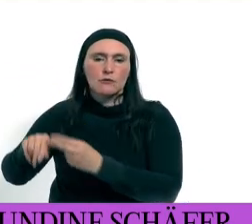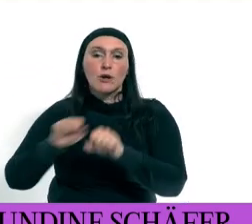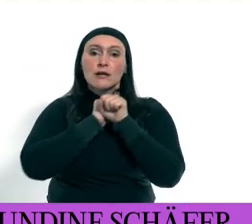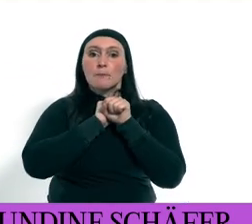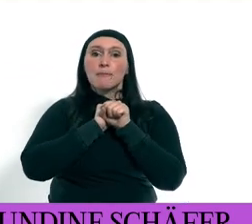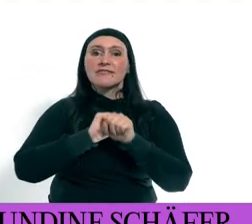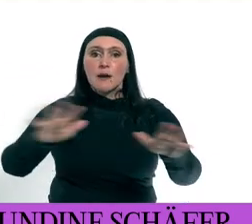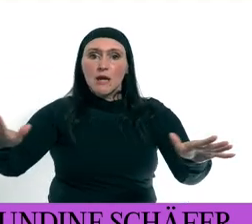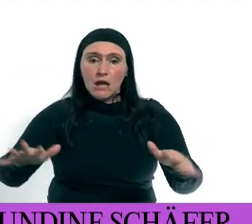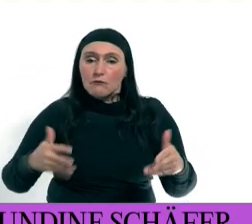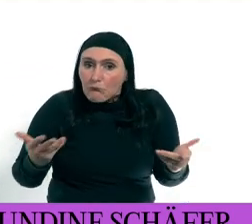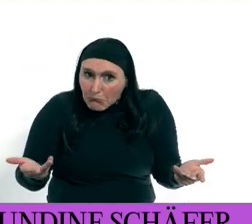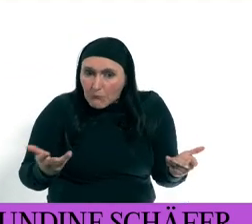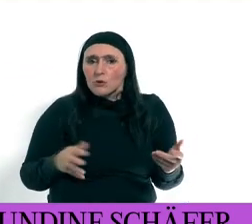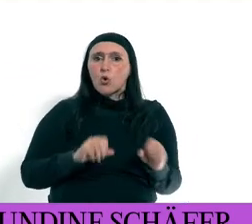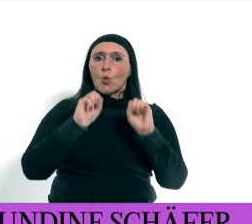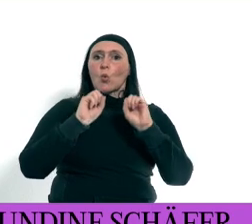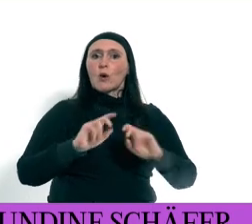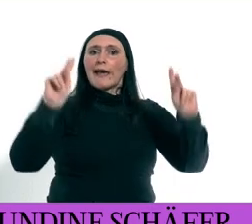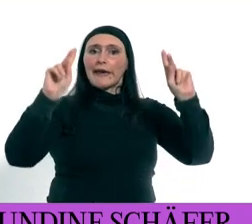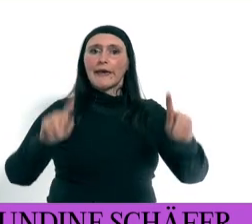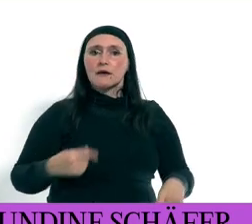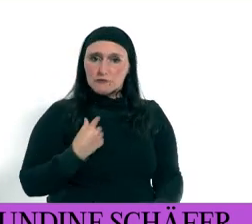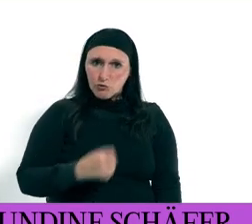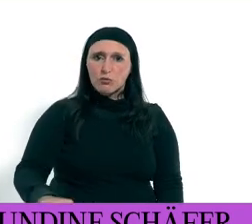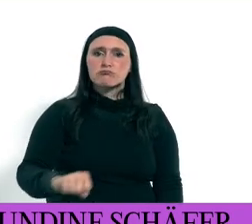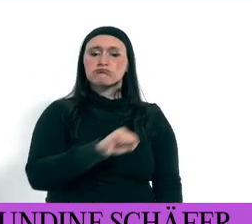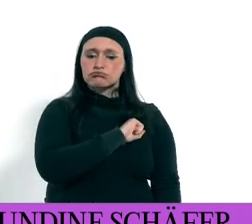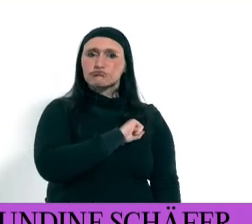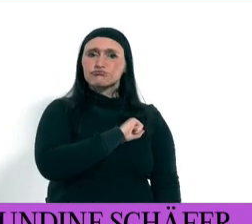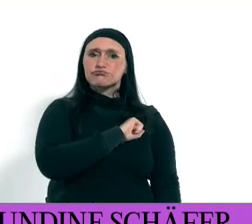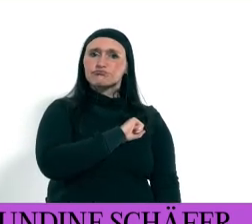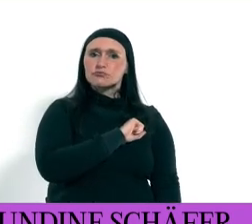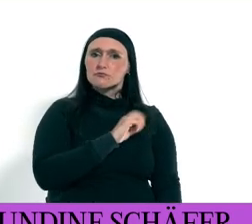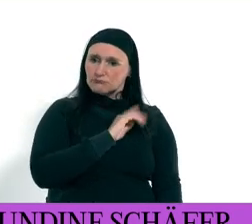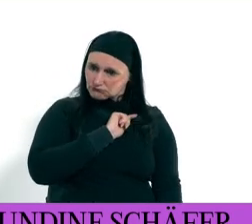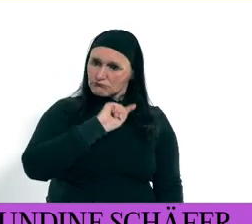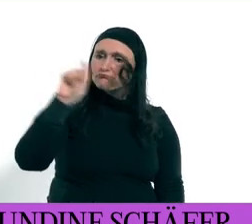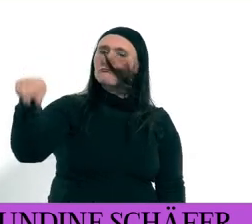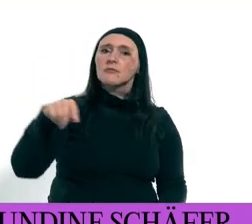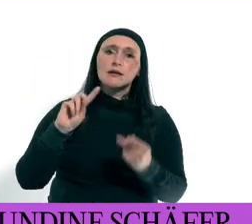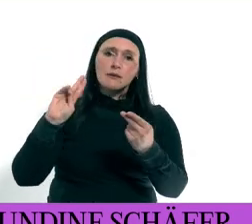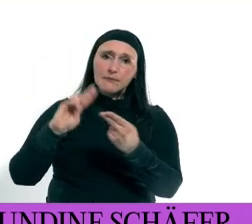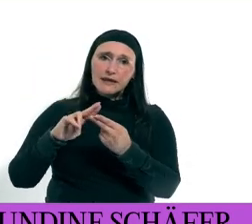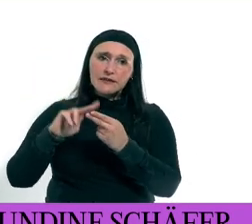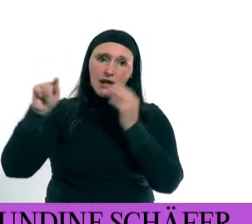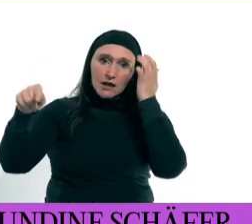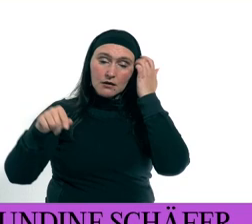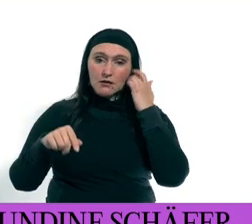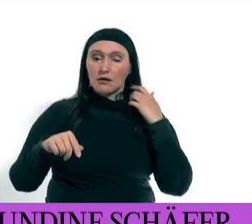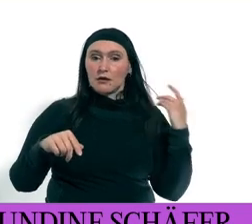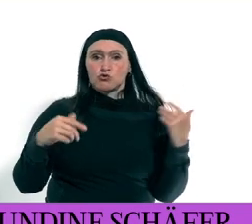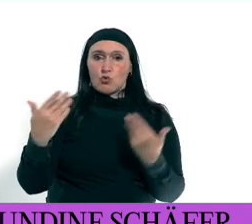dass wir uns draußen treffen mussten. Und dann kam damit auch die Realisierung, hey, das